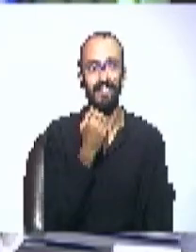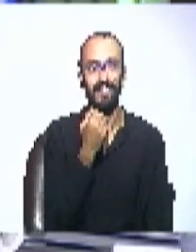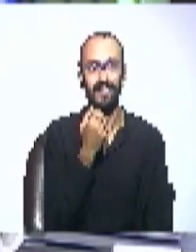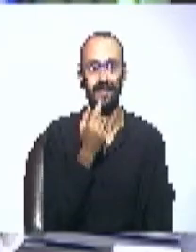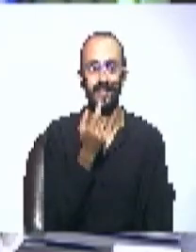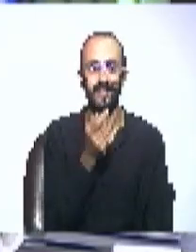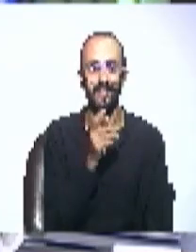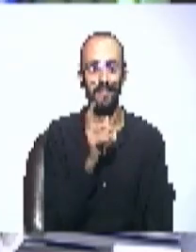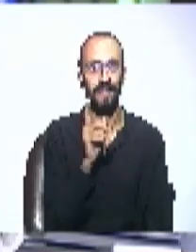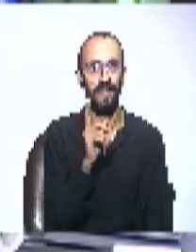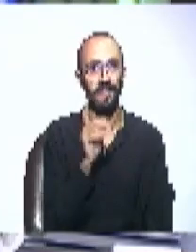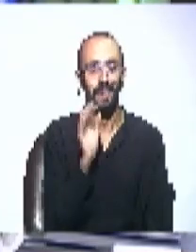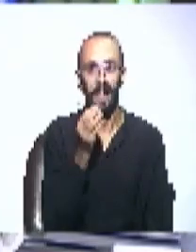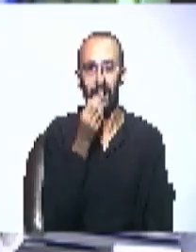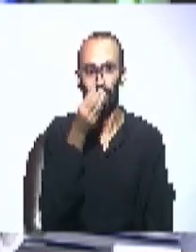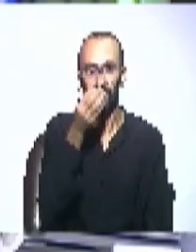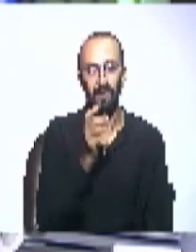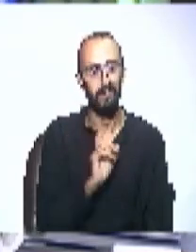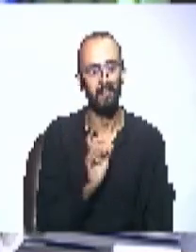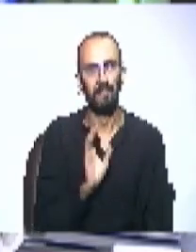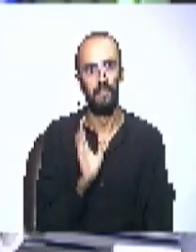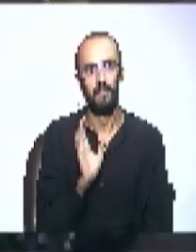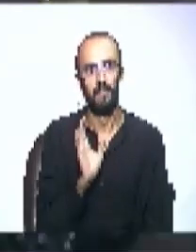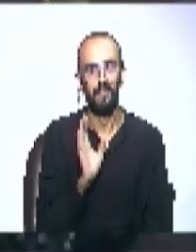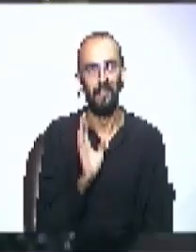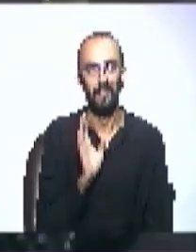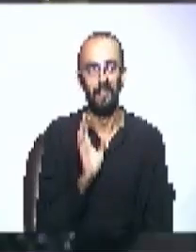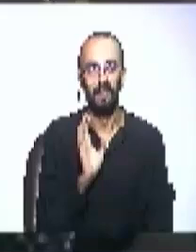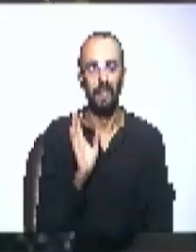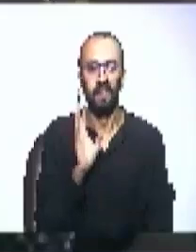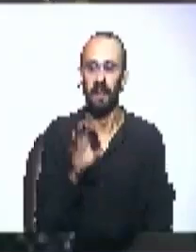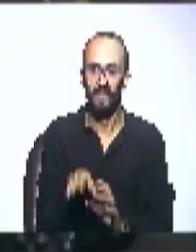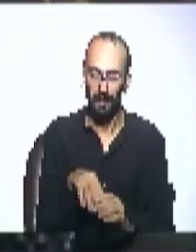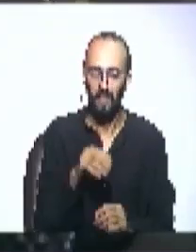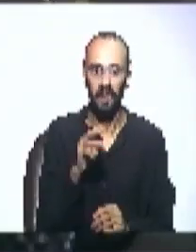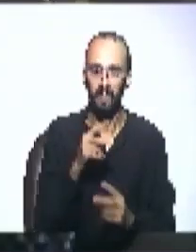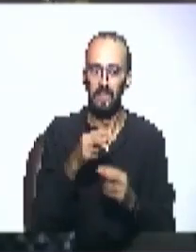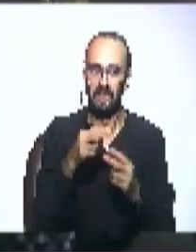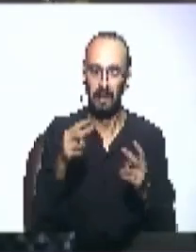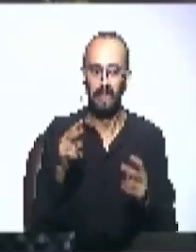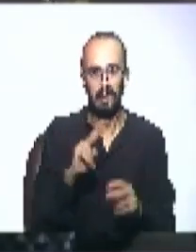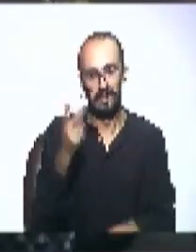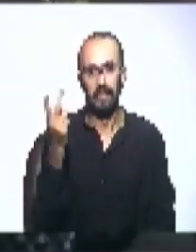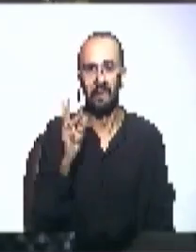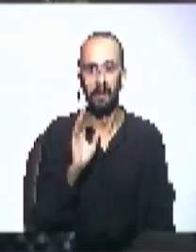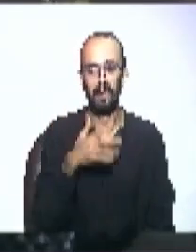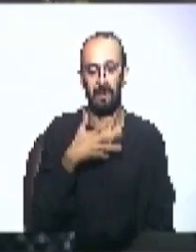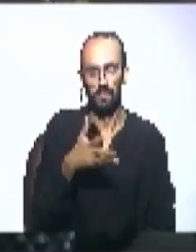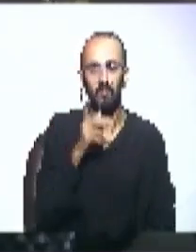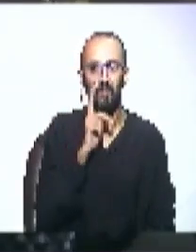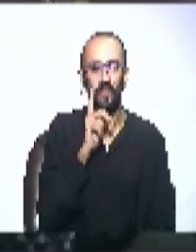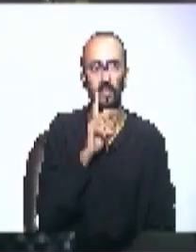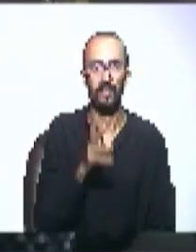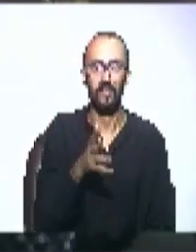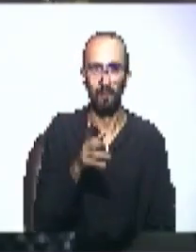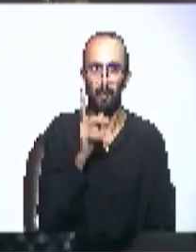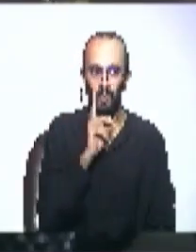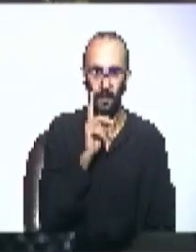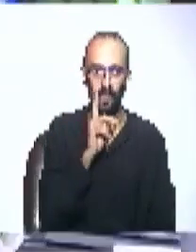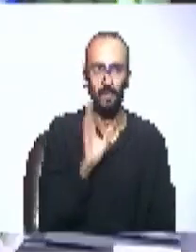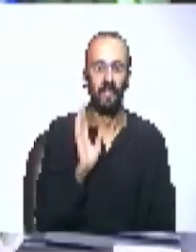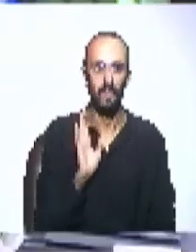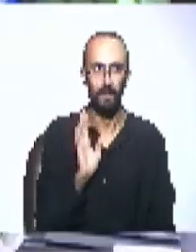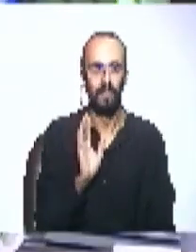أكل. لا ما هو مش لازم كل مرة نعمل أكل، ما هو يعني لا هتبقى مصنعات بس هنعمل حاجة تانية بس أنا مش عايز أقولها دلوقتي